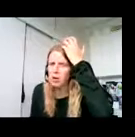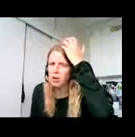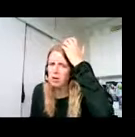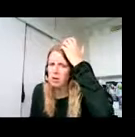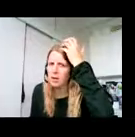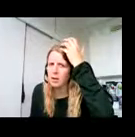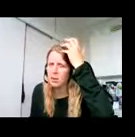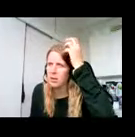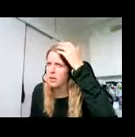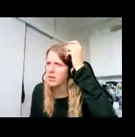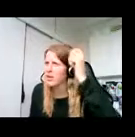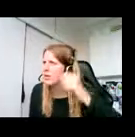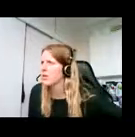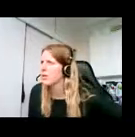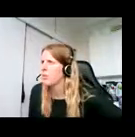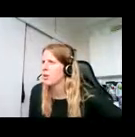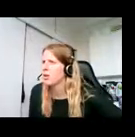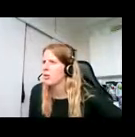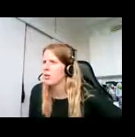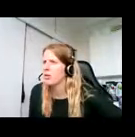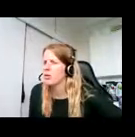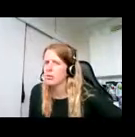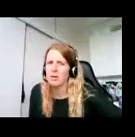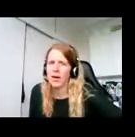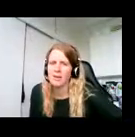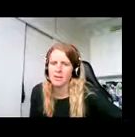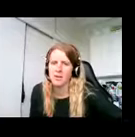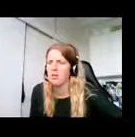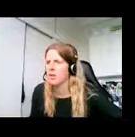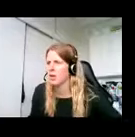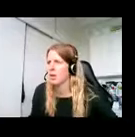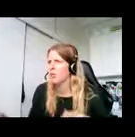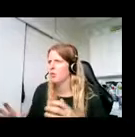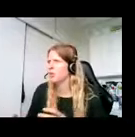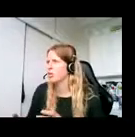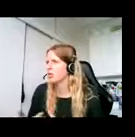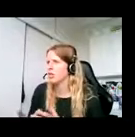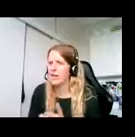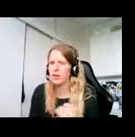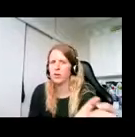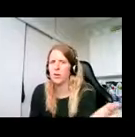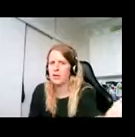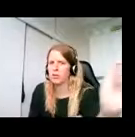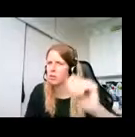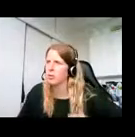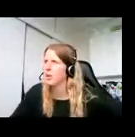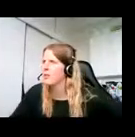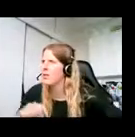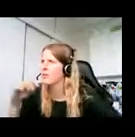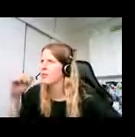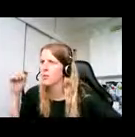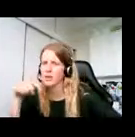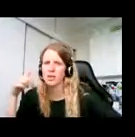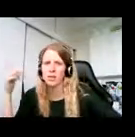is mogelijk, zeker en vast, maar de strategie van bubbels gescheiden houden blijft ook gewoon